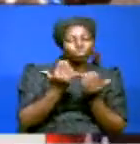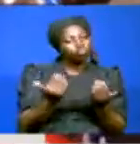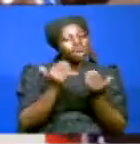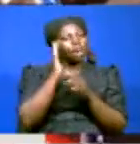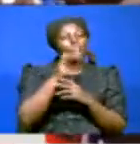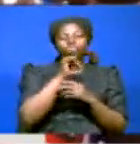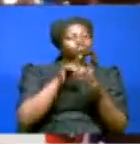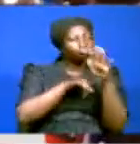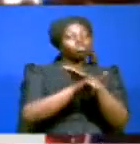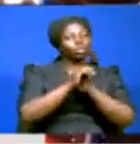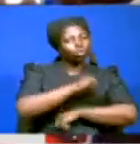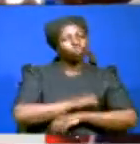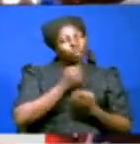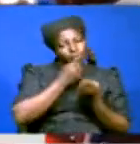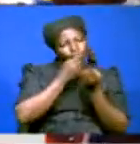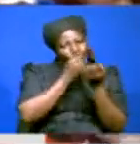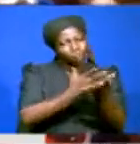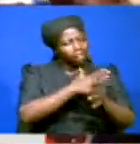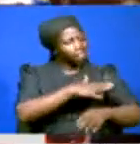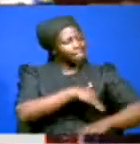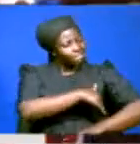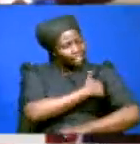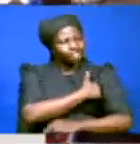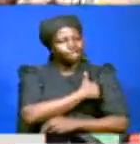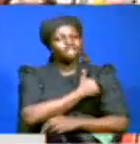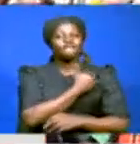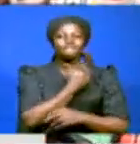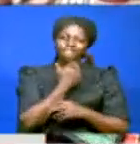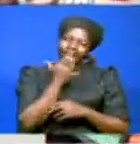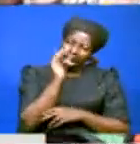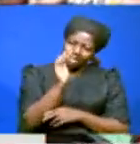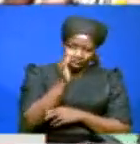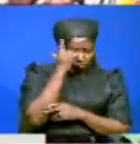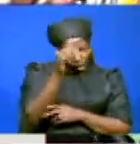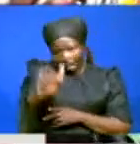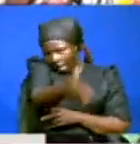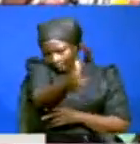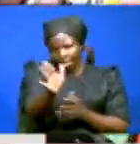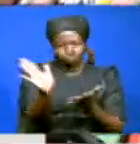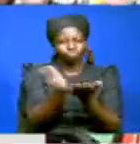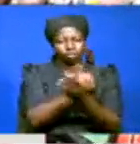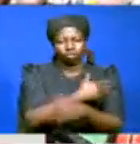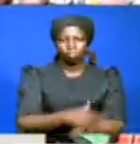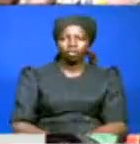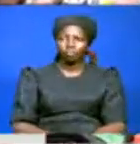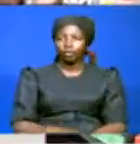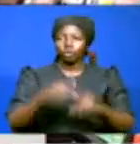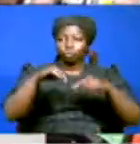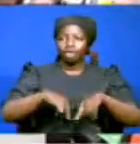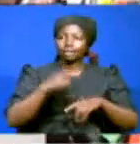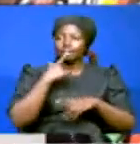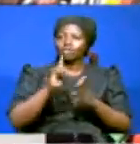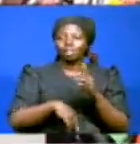ofisi ya chief tukisema ndovu waondolewe. Leo tumesema hivi. Mkuja mchukue ndovu